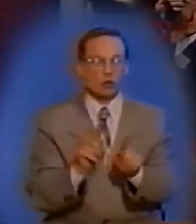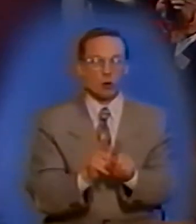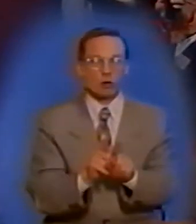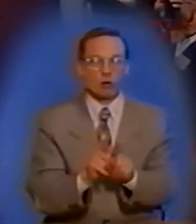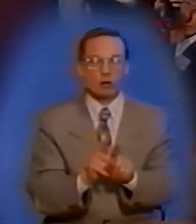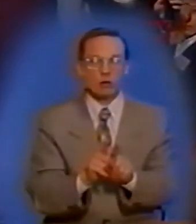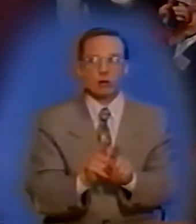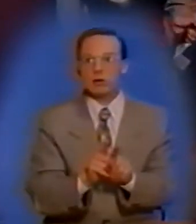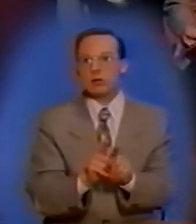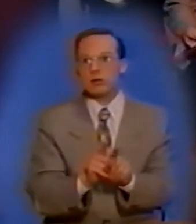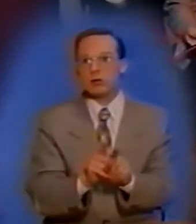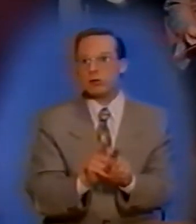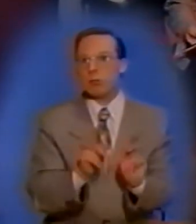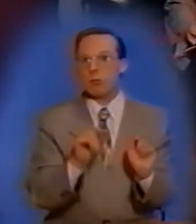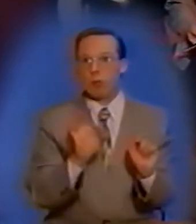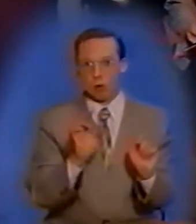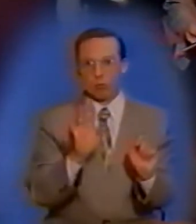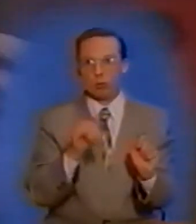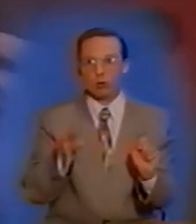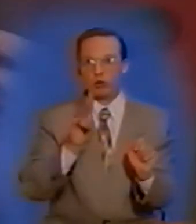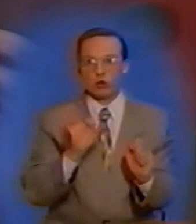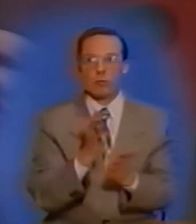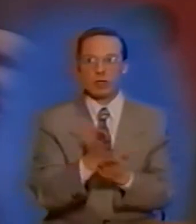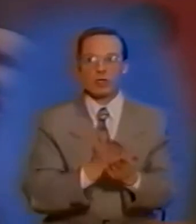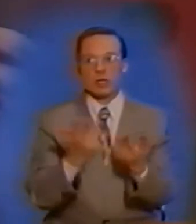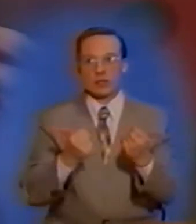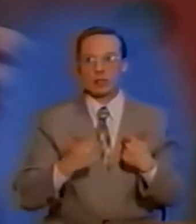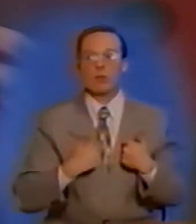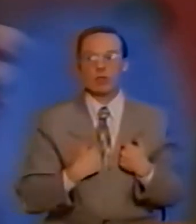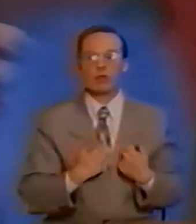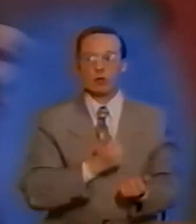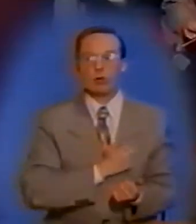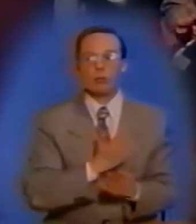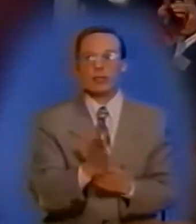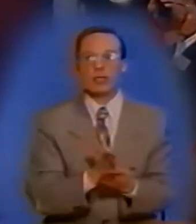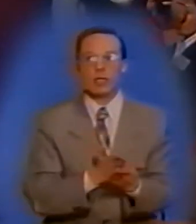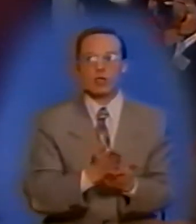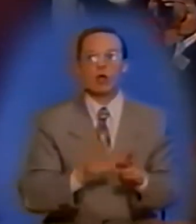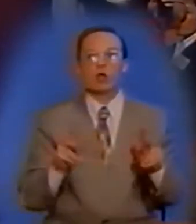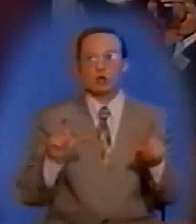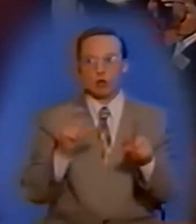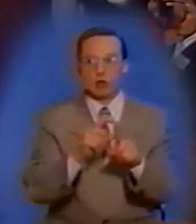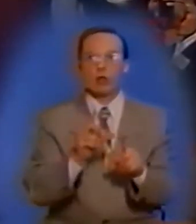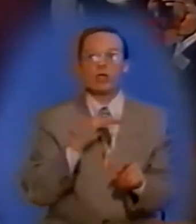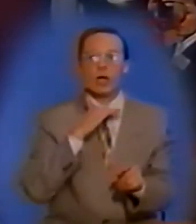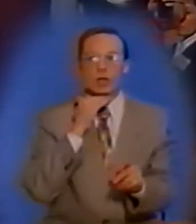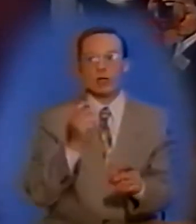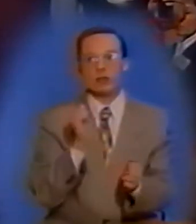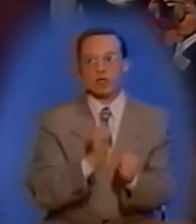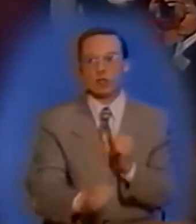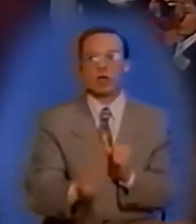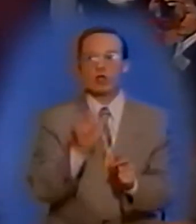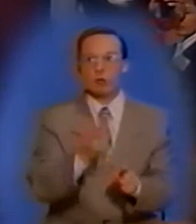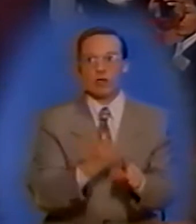pobūdžio patirties? Taip, aš turiu patirties. Žodžiu, gana dažnai žmonės dėl to labai